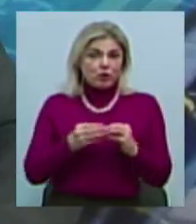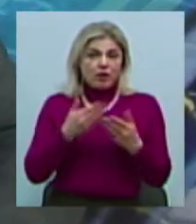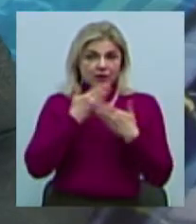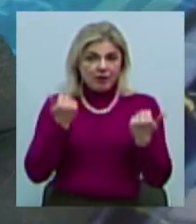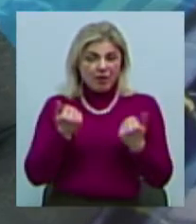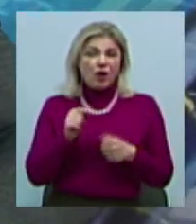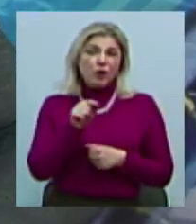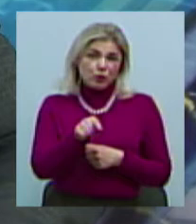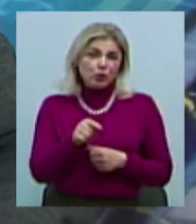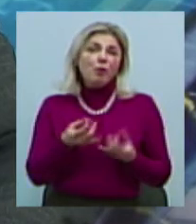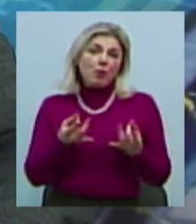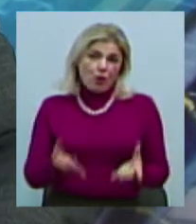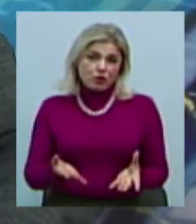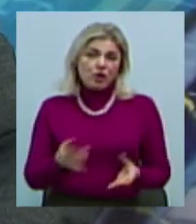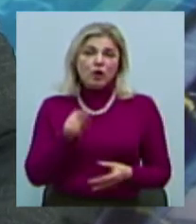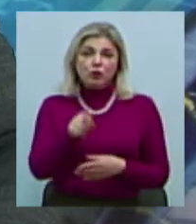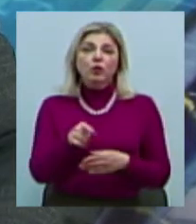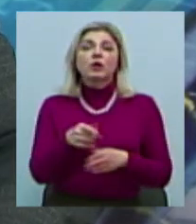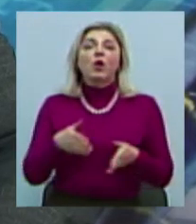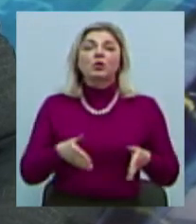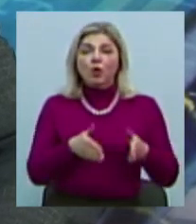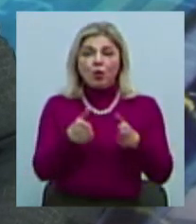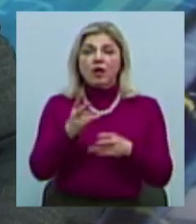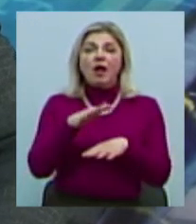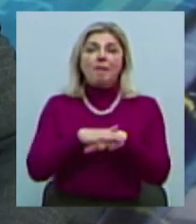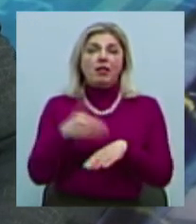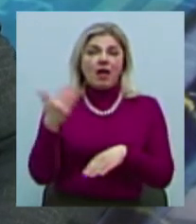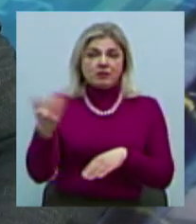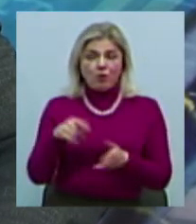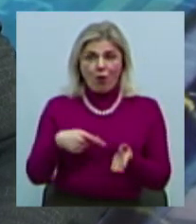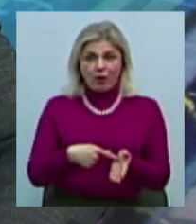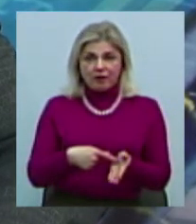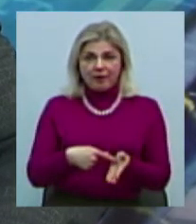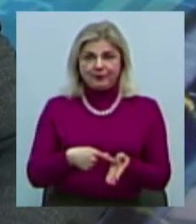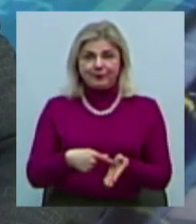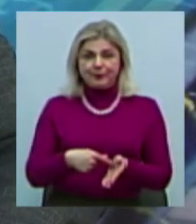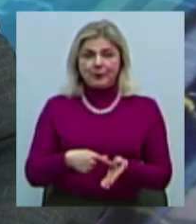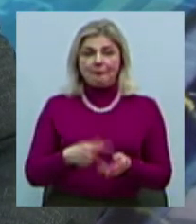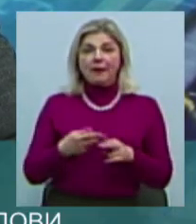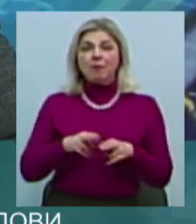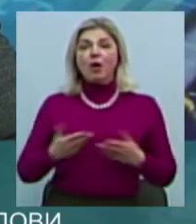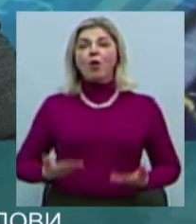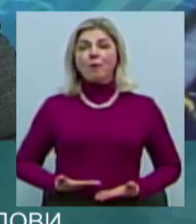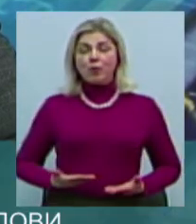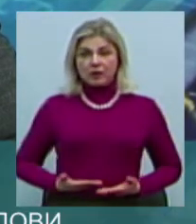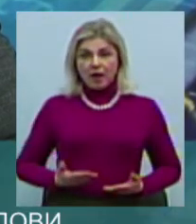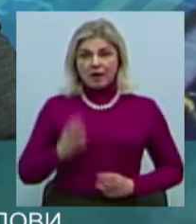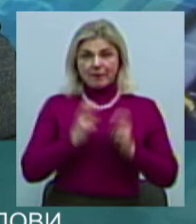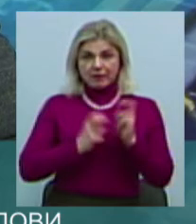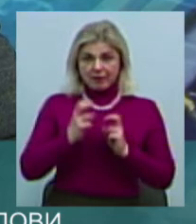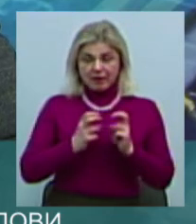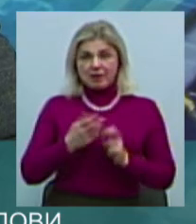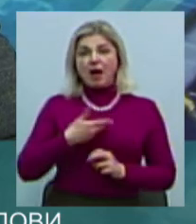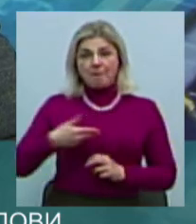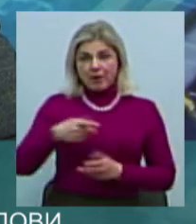проще. Дорога повністю знаходиться на балансі міста, тому комунальне підприємство «Лофтодорог», тому ми